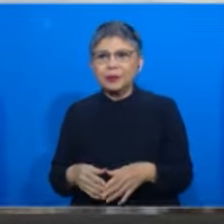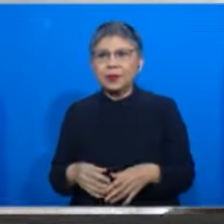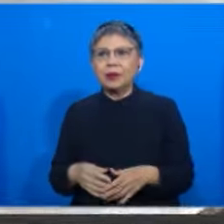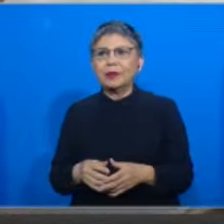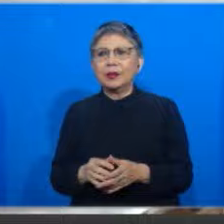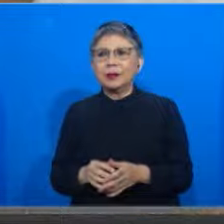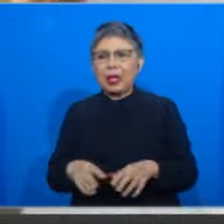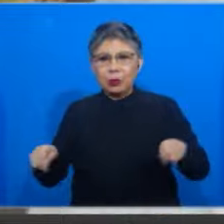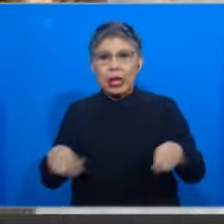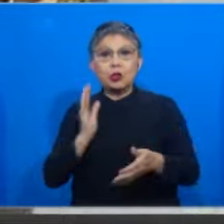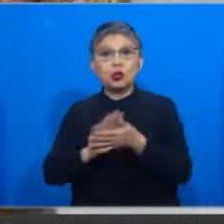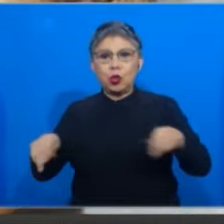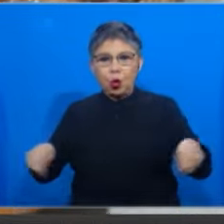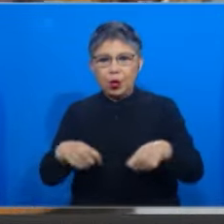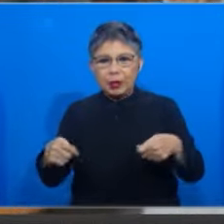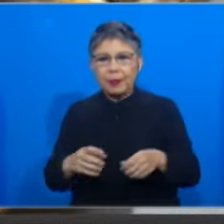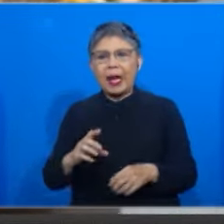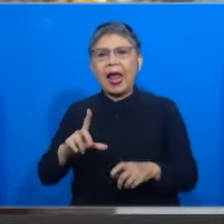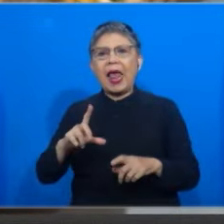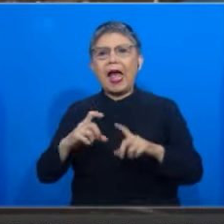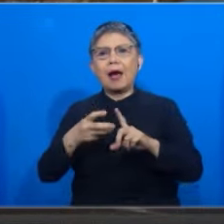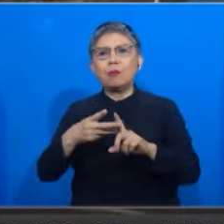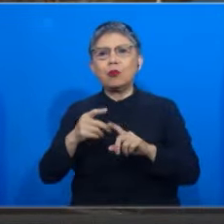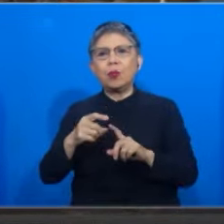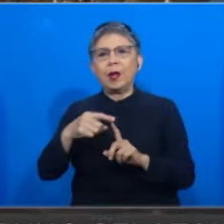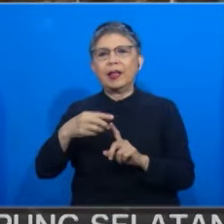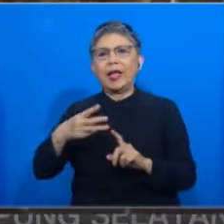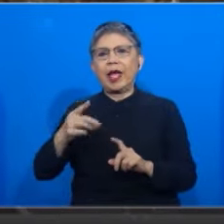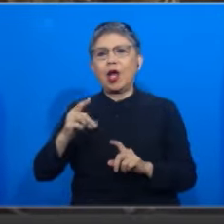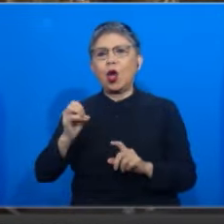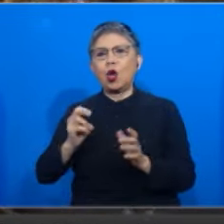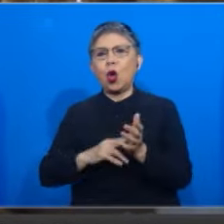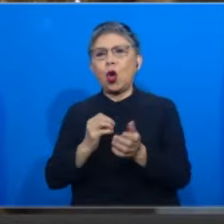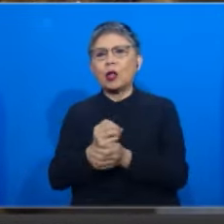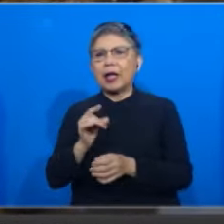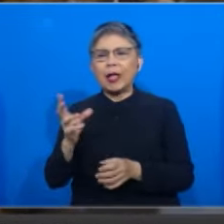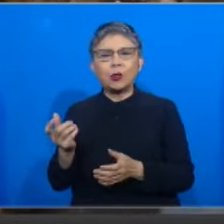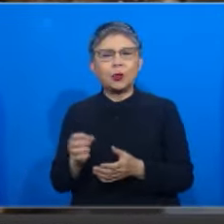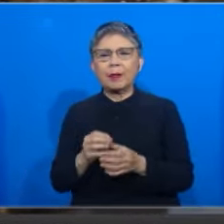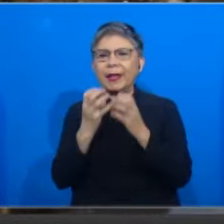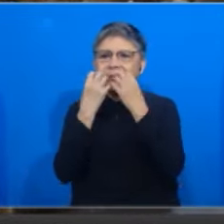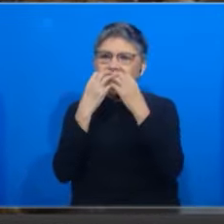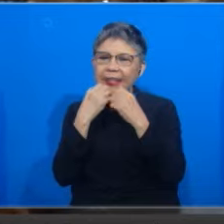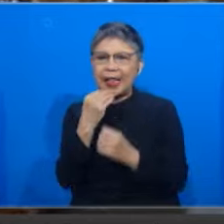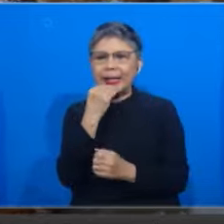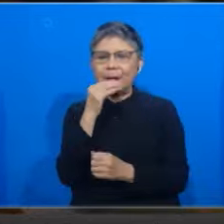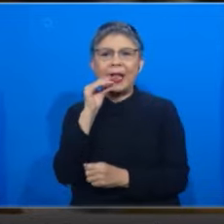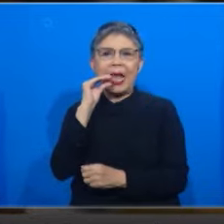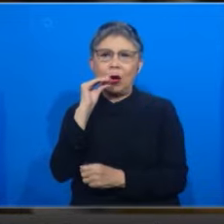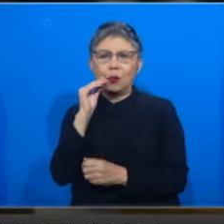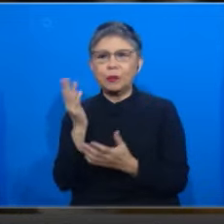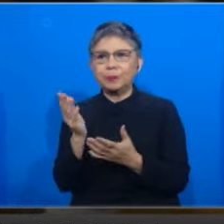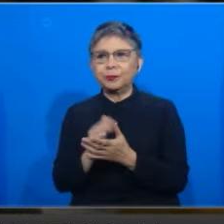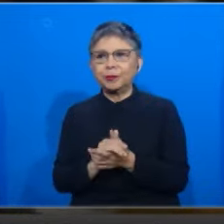sapi disajikan dengan kondimen labu, terong dan daun bayam rebus, ditambah gorengan bakwan jagung, tempe dan tahu.